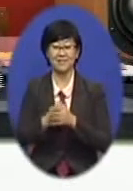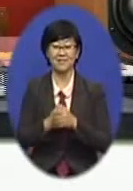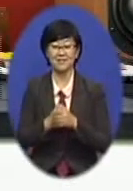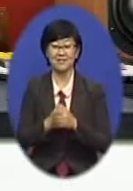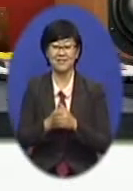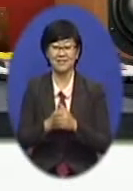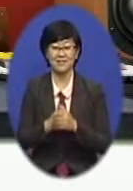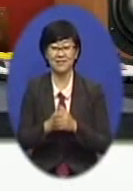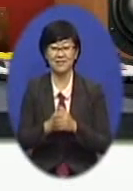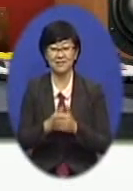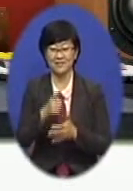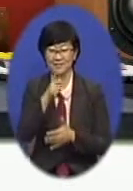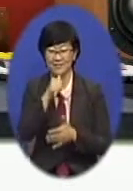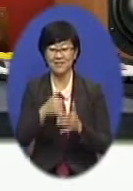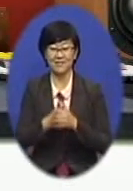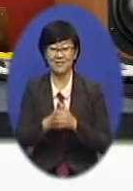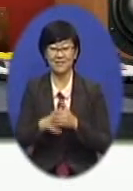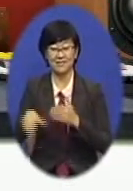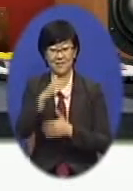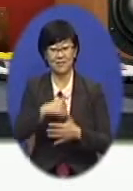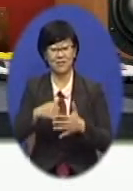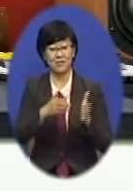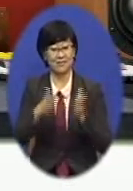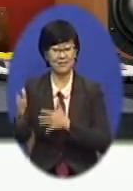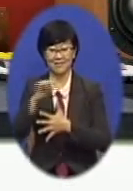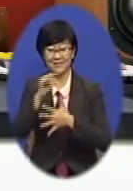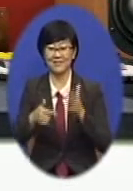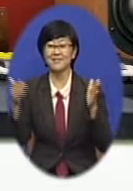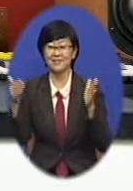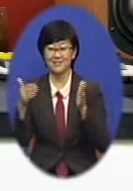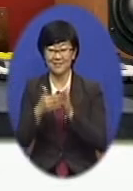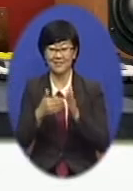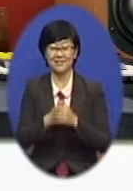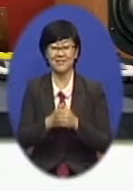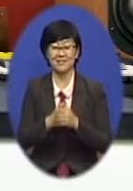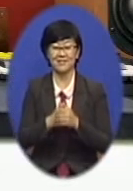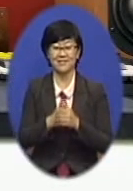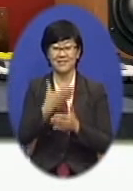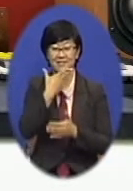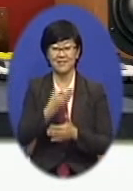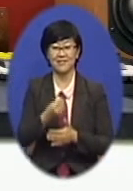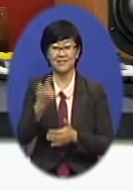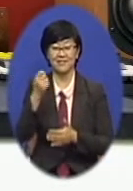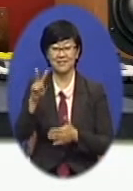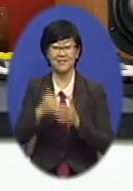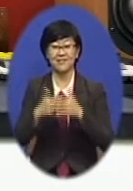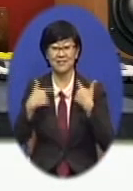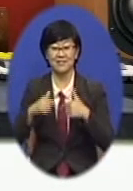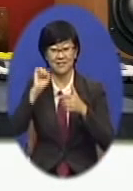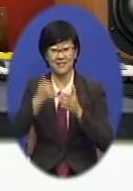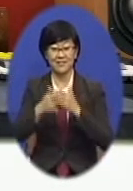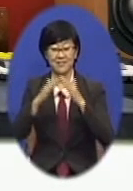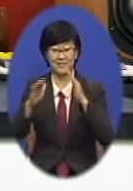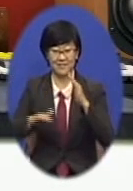마시고 우리 월요일 예? 저희가 준비한 순서는 여기까지입니다. 네. 복지TV는 언제나 네.